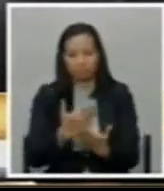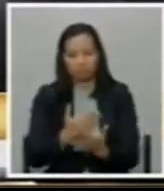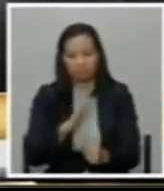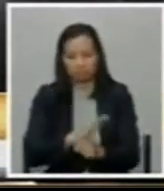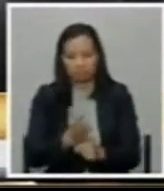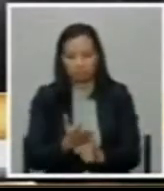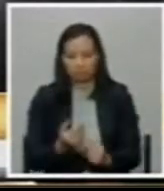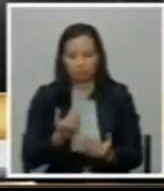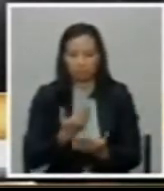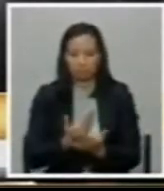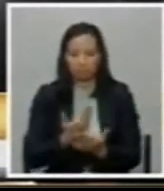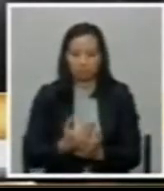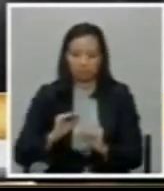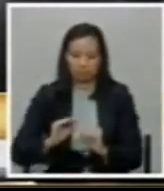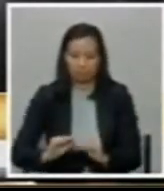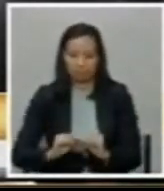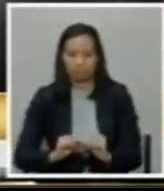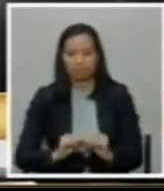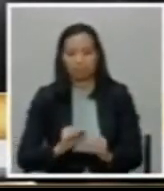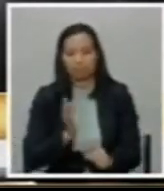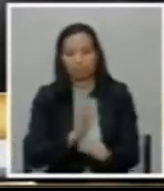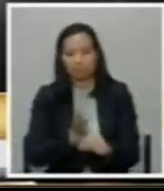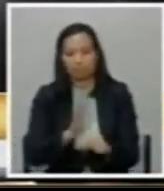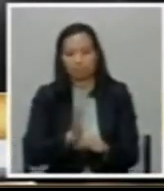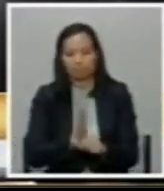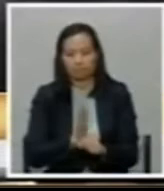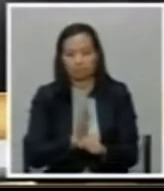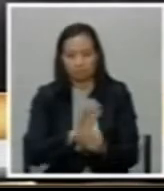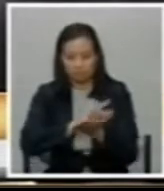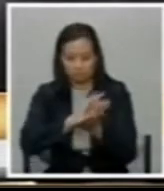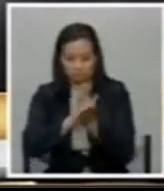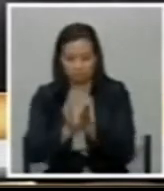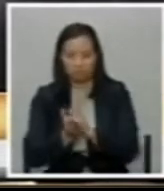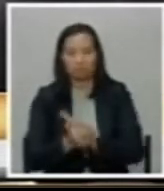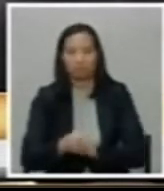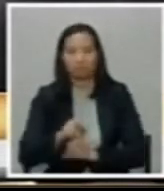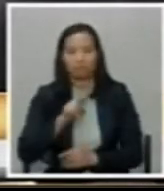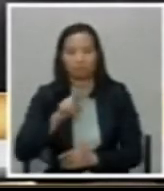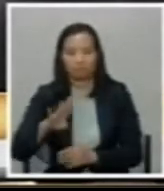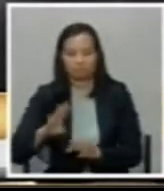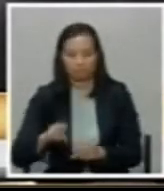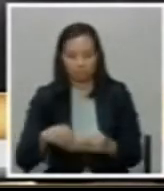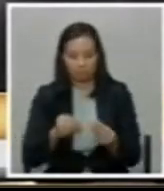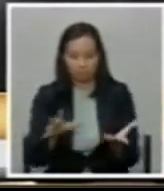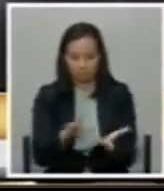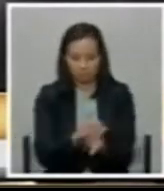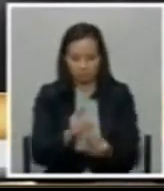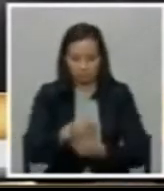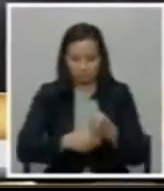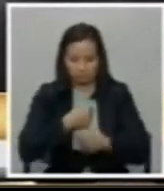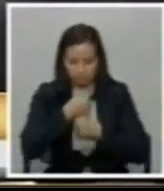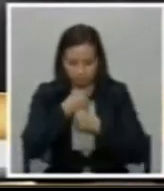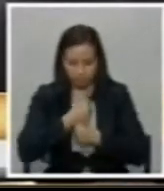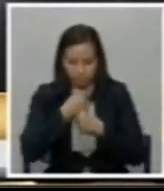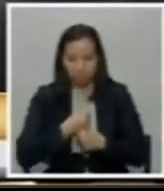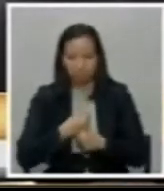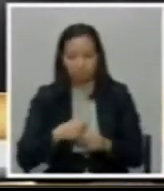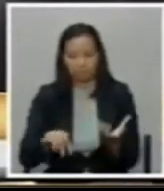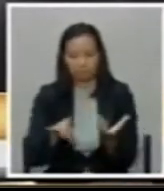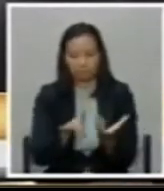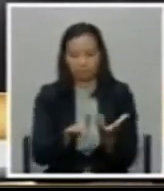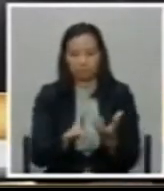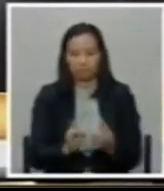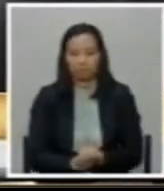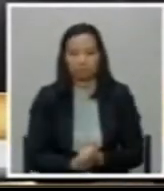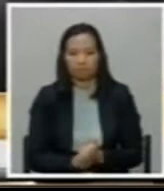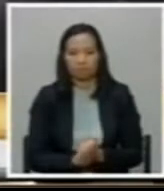เงินออมอาจจะมีไม่เพียงพอจะต้องมีการปรับระบบนะครับเพื่อเข้าสู่สังคมวัยชราอย่างมีคุณภาพคือคนช